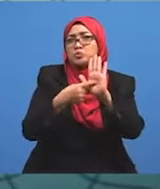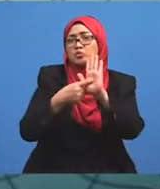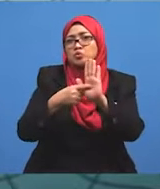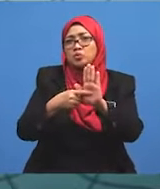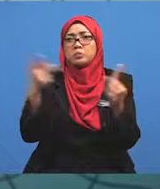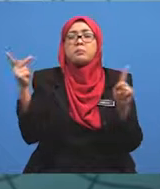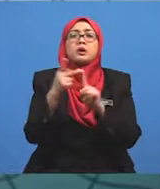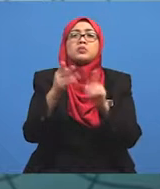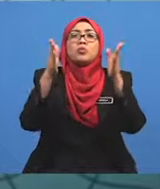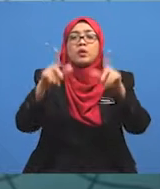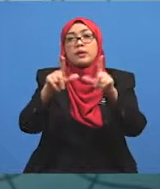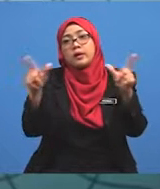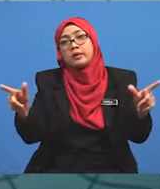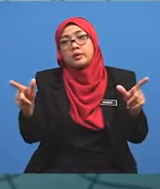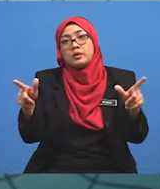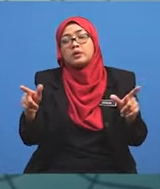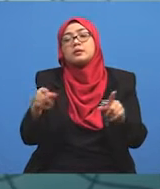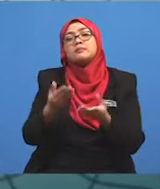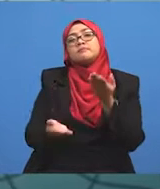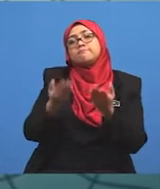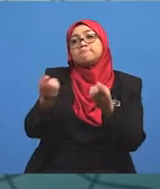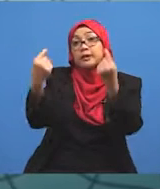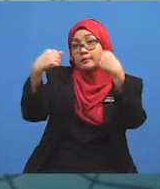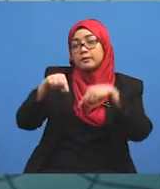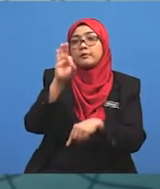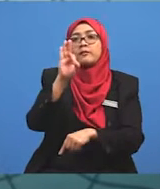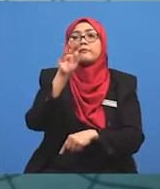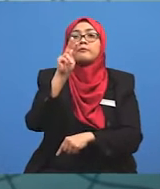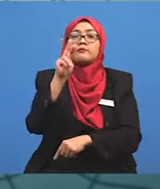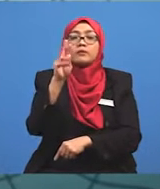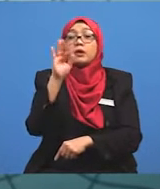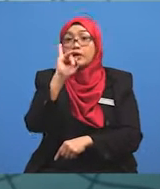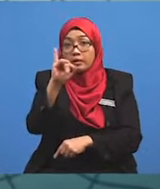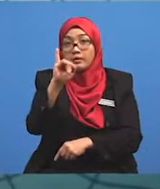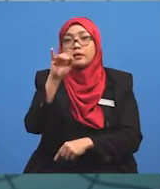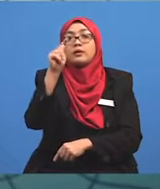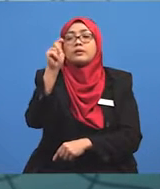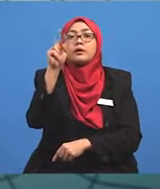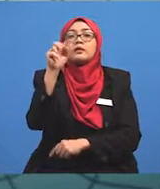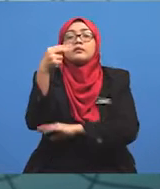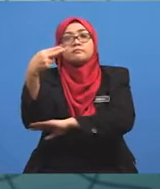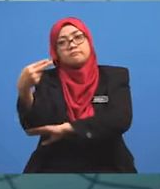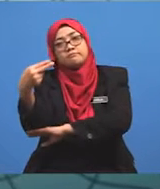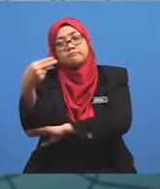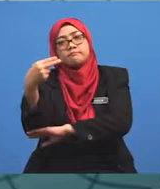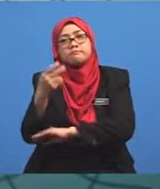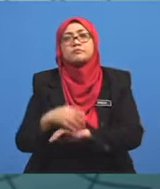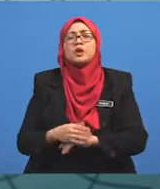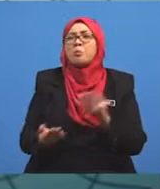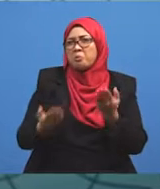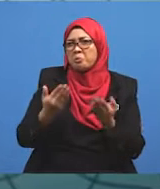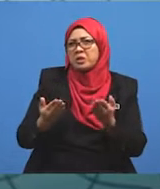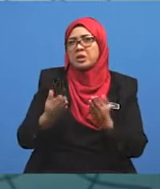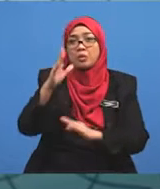fitnah. Perempuan yang mendedahkan aurat, mereka terdedah kepada gangguan daripada lelaki yang tidak